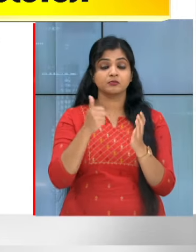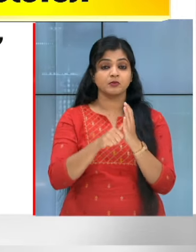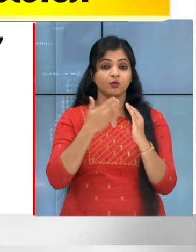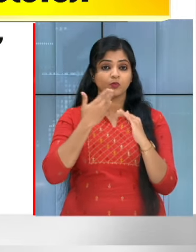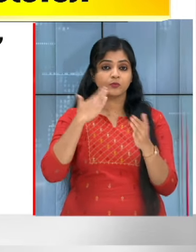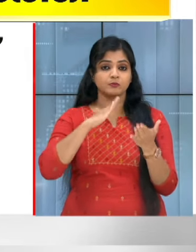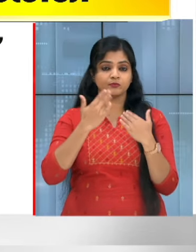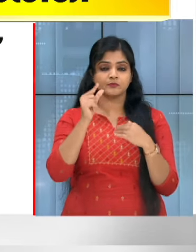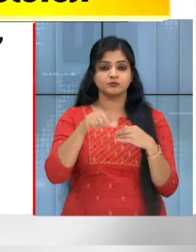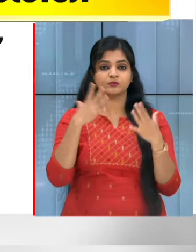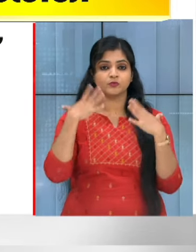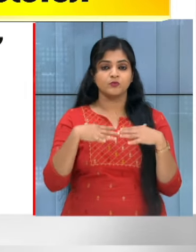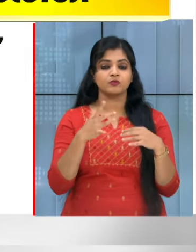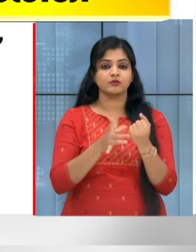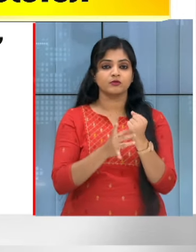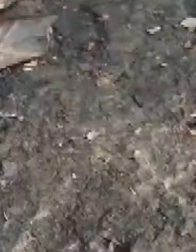കണ്ടെത്തിയത്.